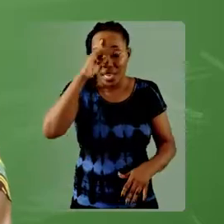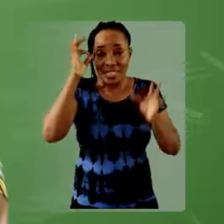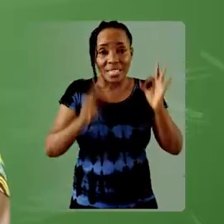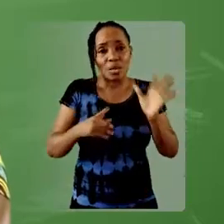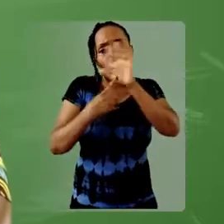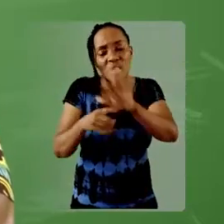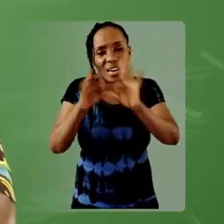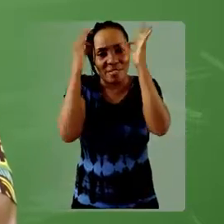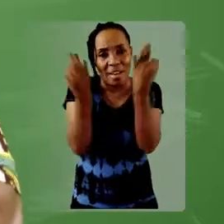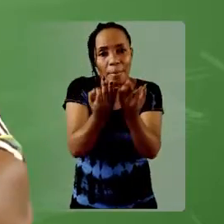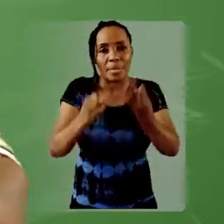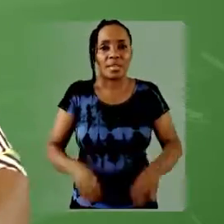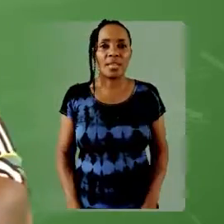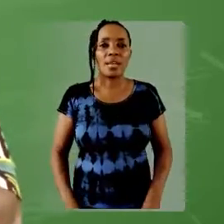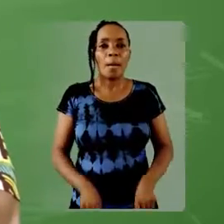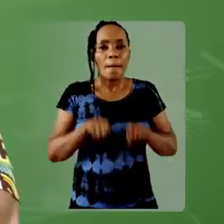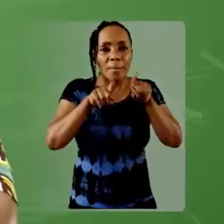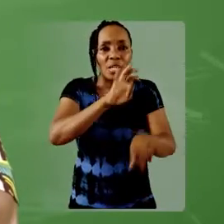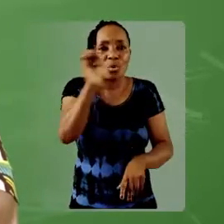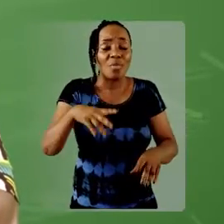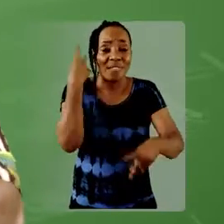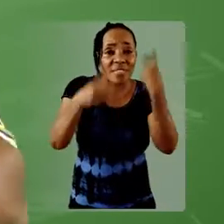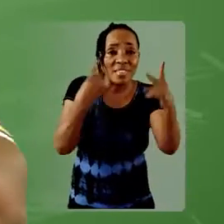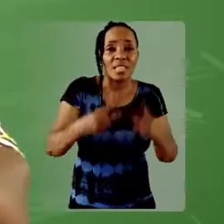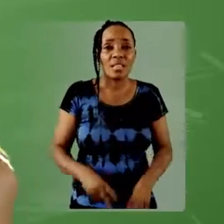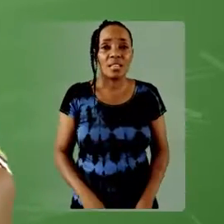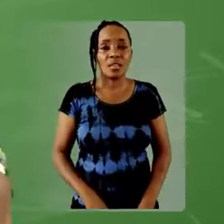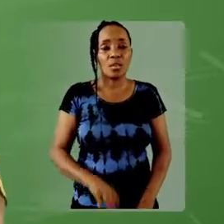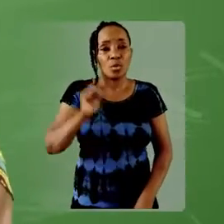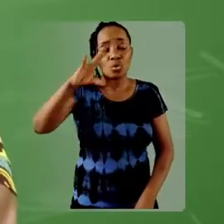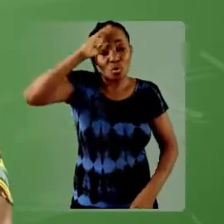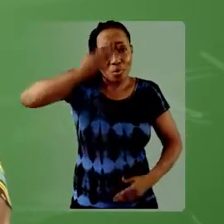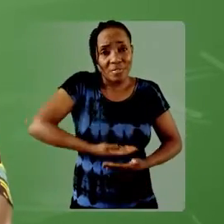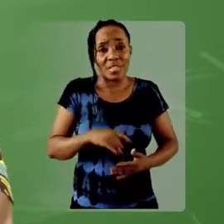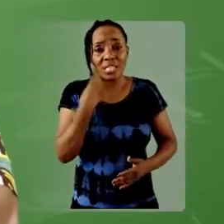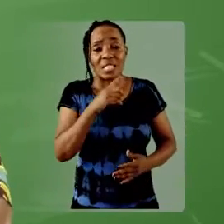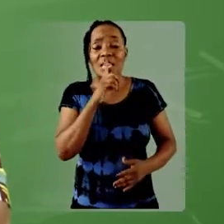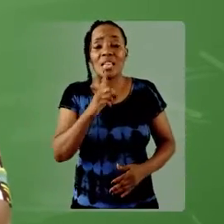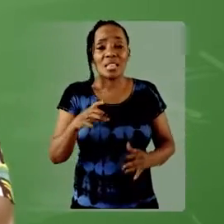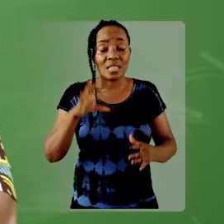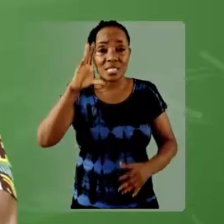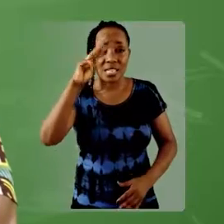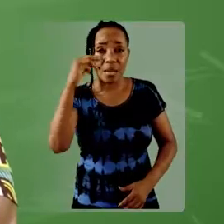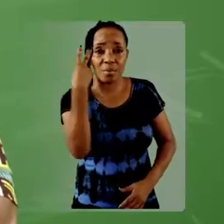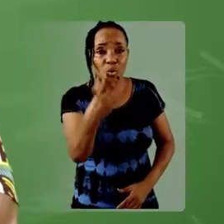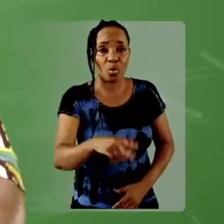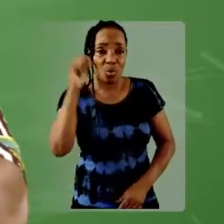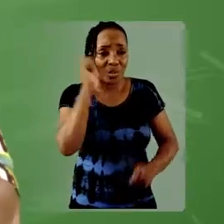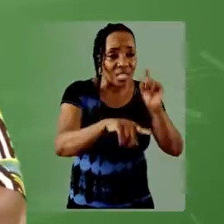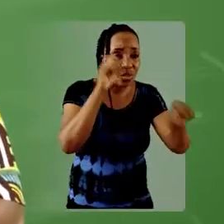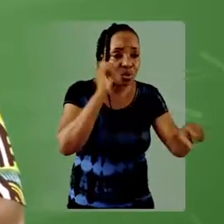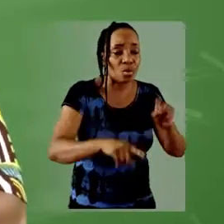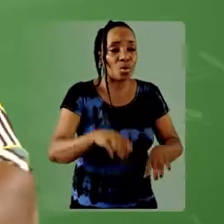à sa famille. Lors de la visite, votre ami en classe de CM2 l'interroge sur les éléments